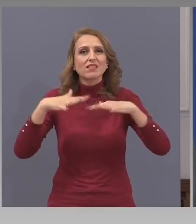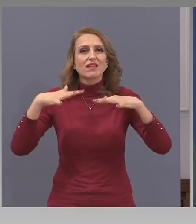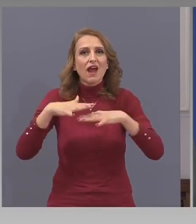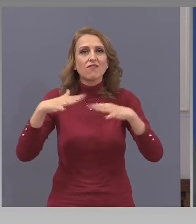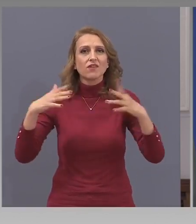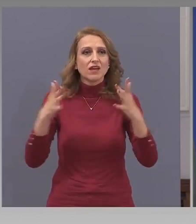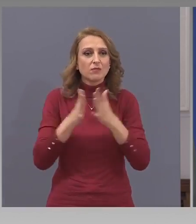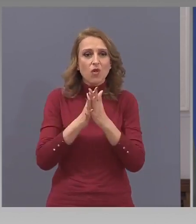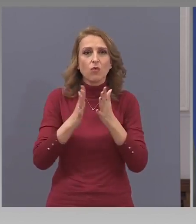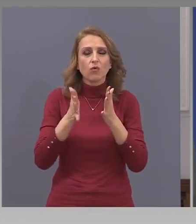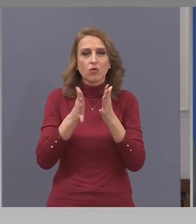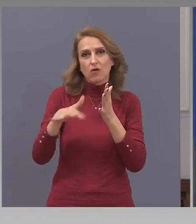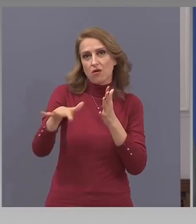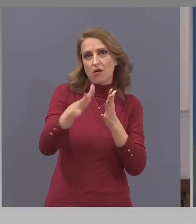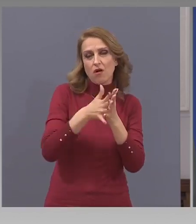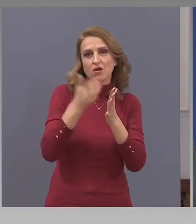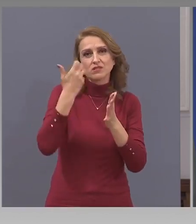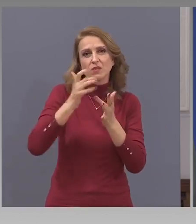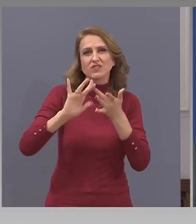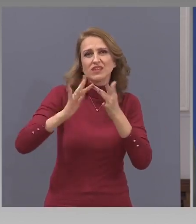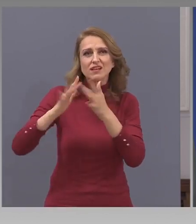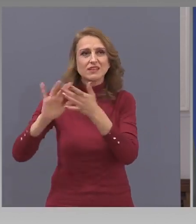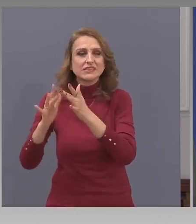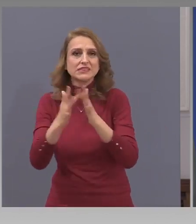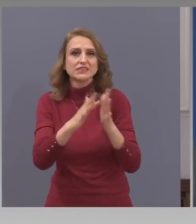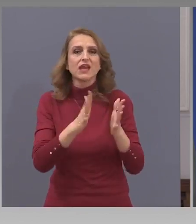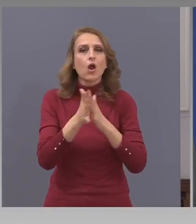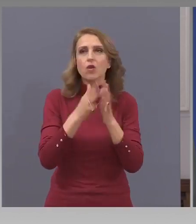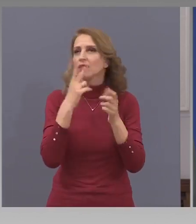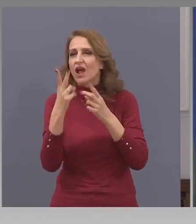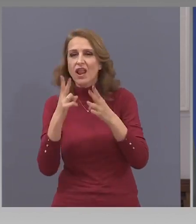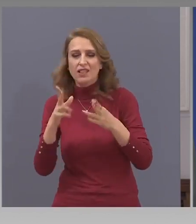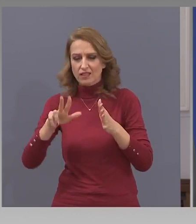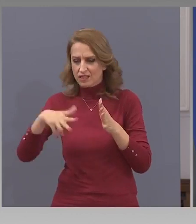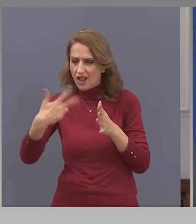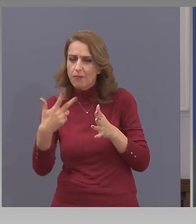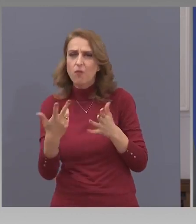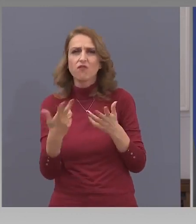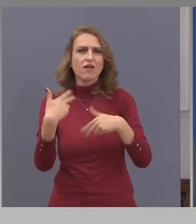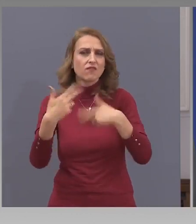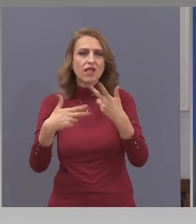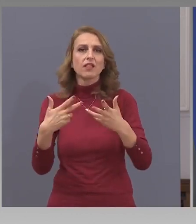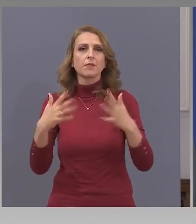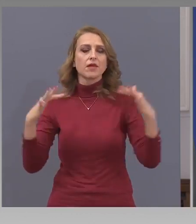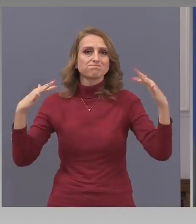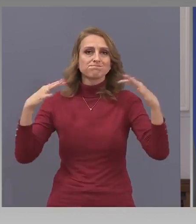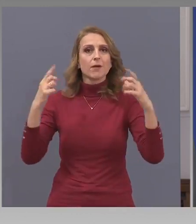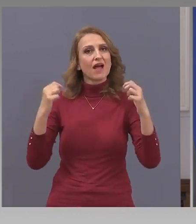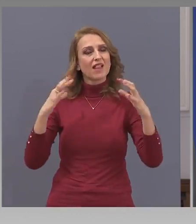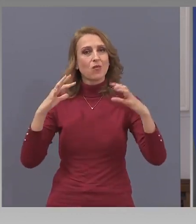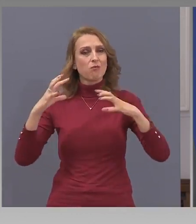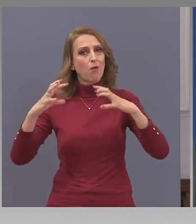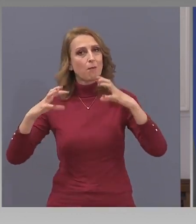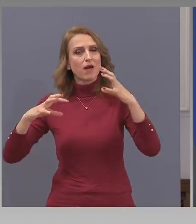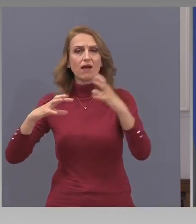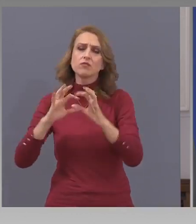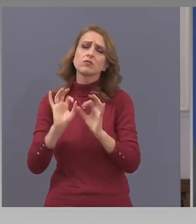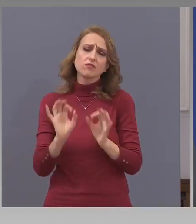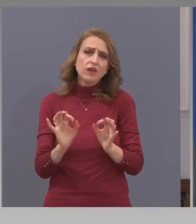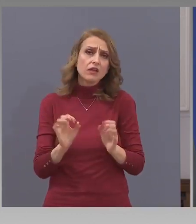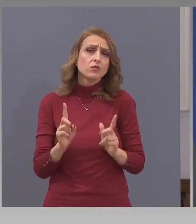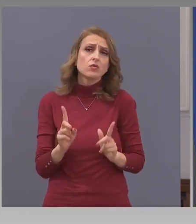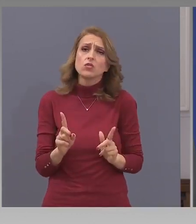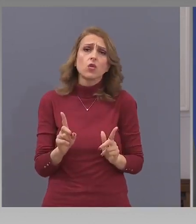качил. То е разбираемо, хората се стоят по къщите и гледат клипове, филми и така нататък. Но не мисля, че